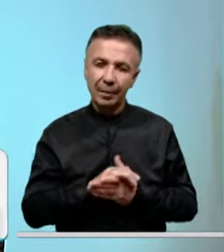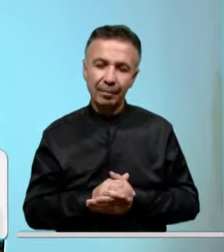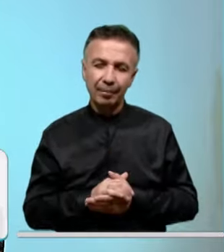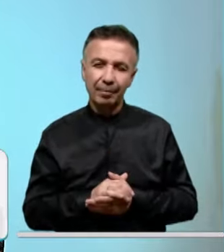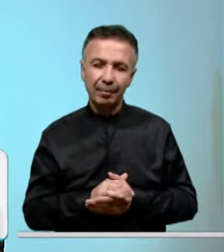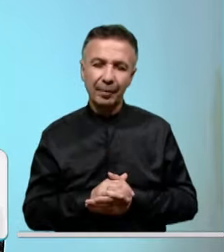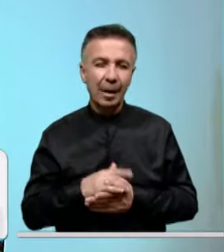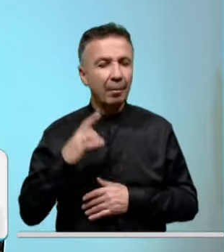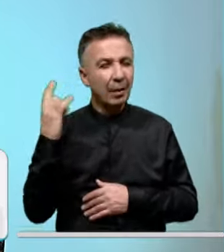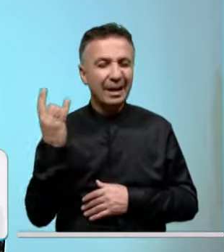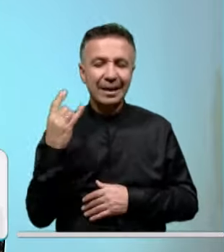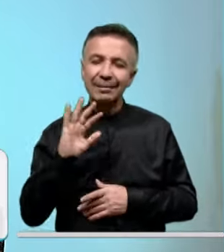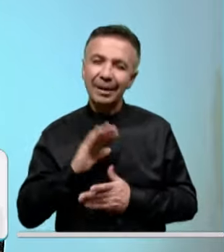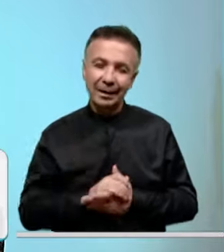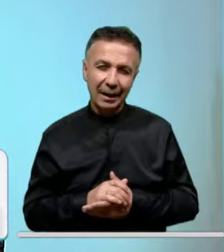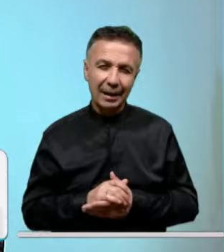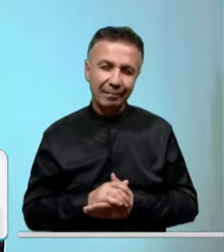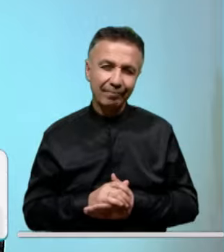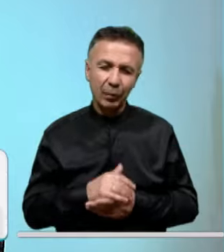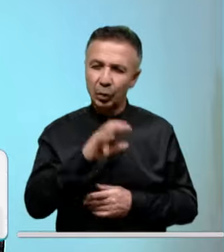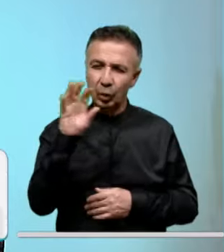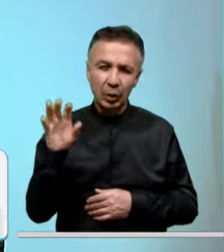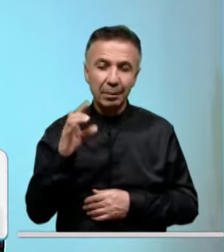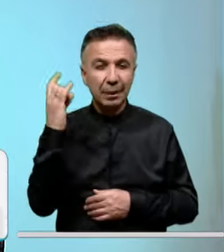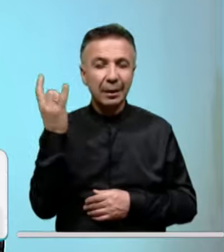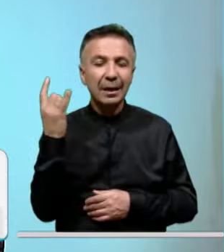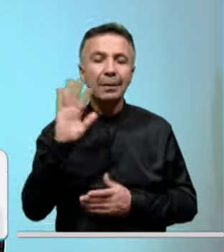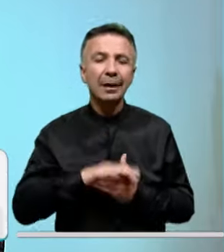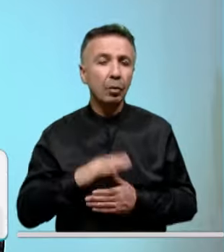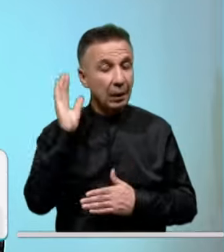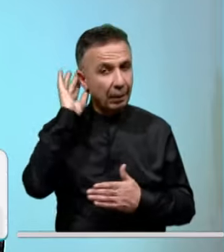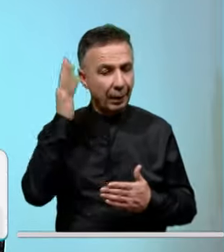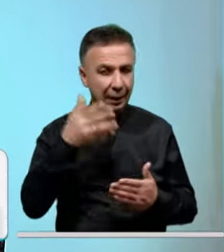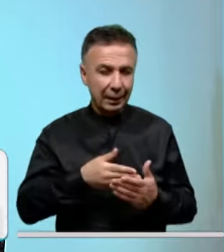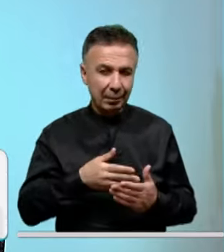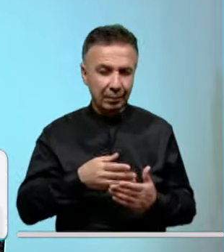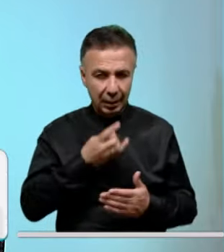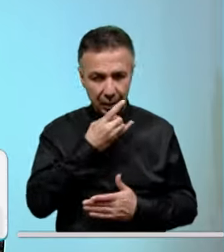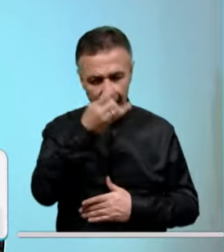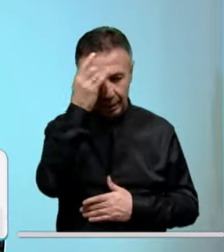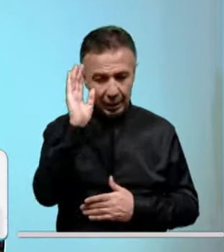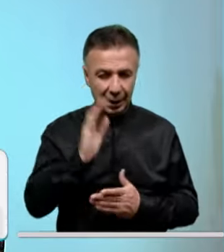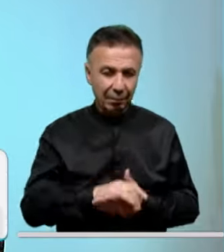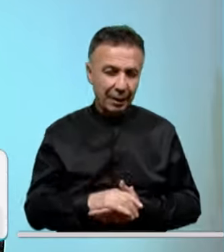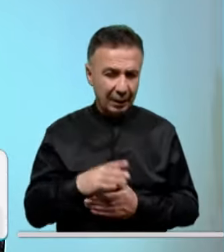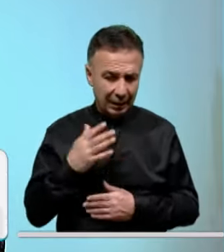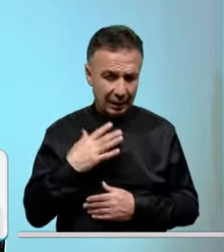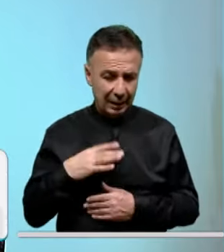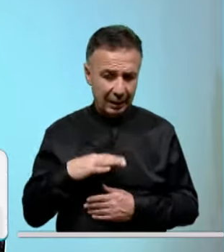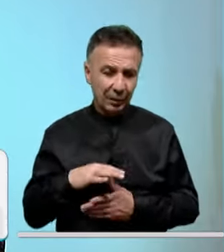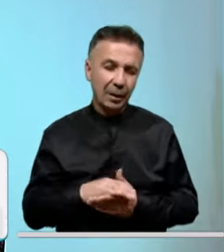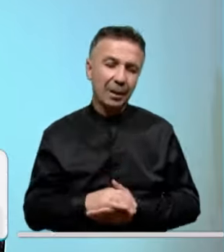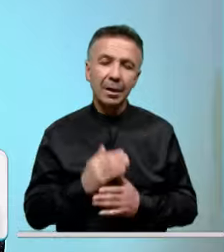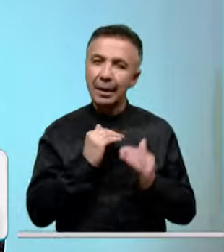seyahat değil, bu bir gezi değil, turistik amaçlı bir şey değil, bu bir ibadet ve bunu yapmayı da arzu ediyorlar. Cenab-ı